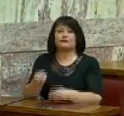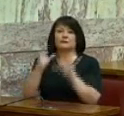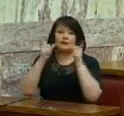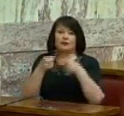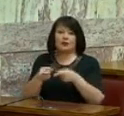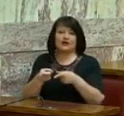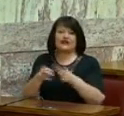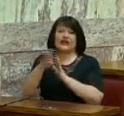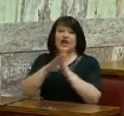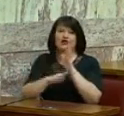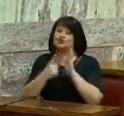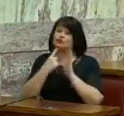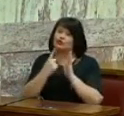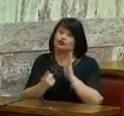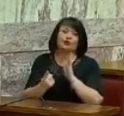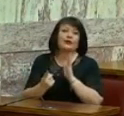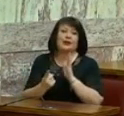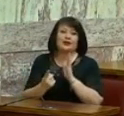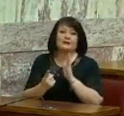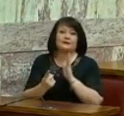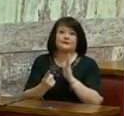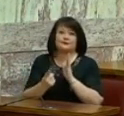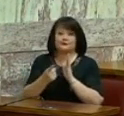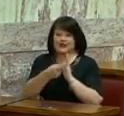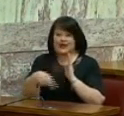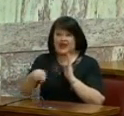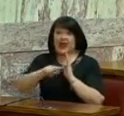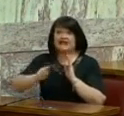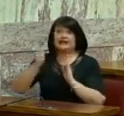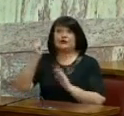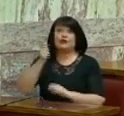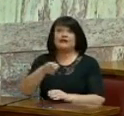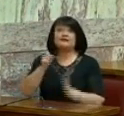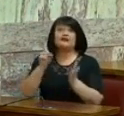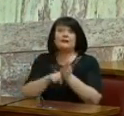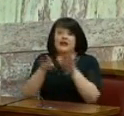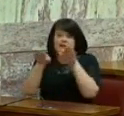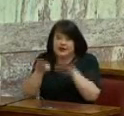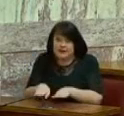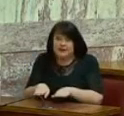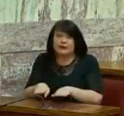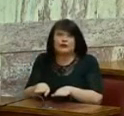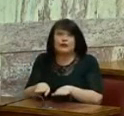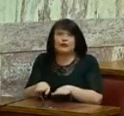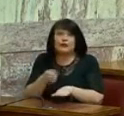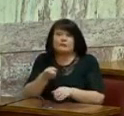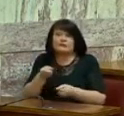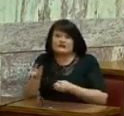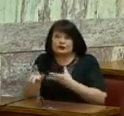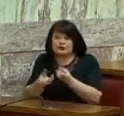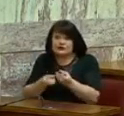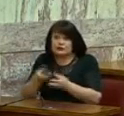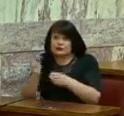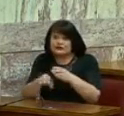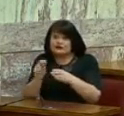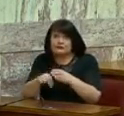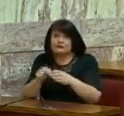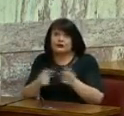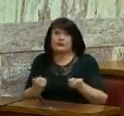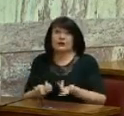τον κανονισμό, διότι εσείς είστε αξιωματική αντιπολίτευση, πρέπει να παρίστανται ως ψηφοσυλλέκτες. Τι να κάνουμε